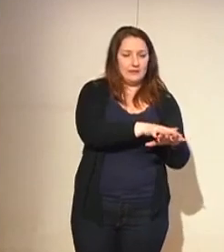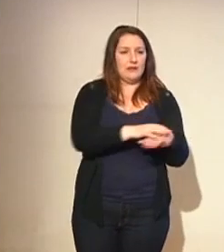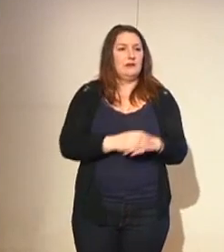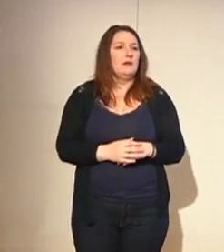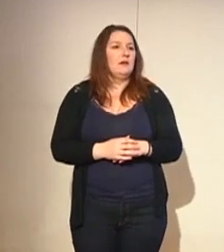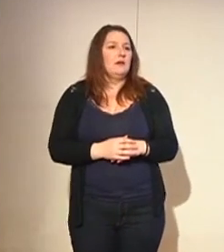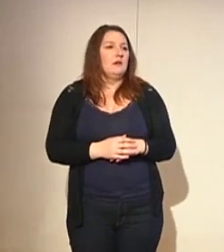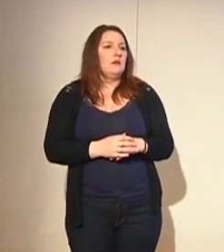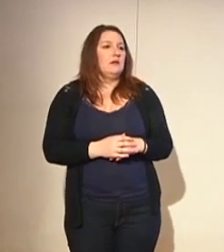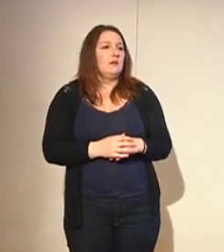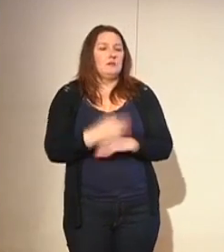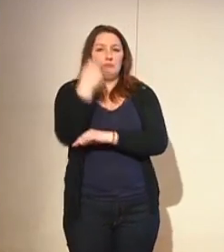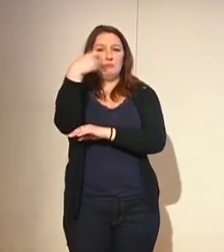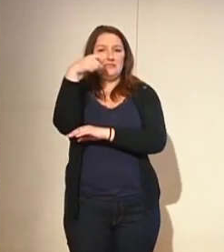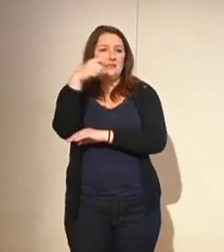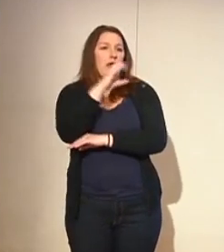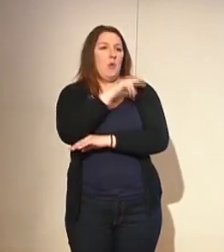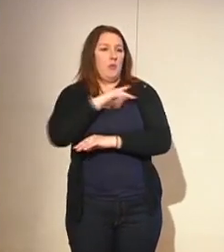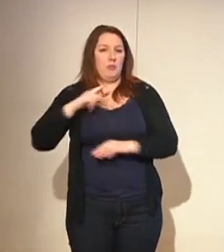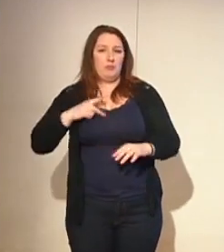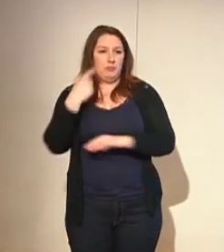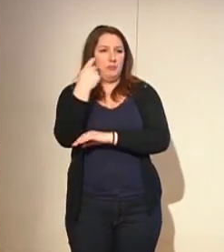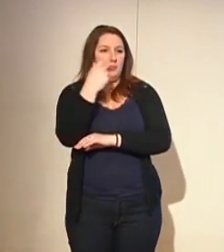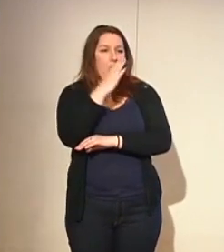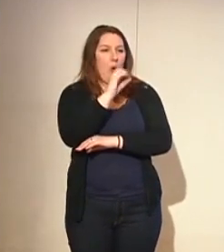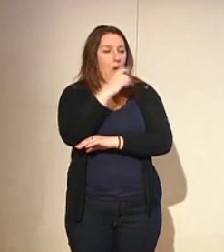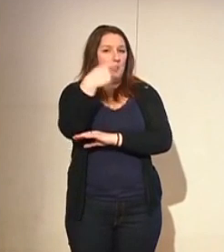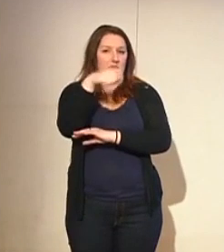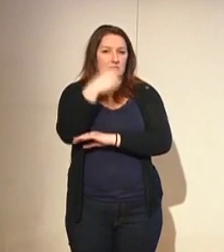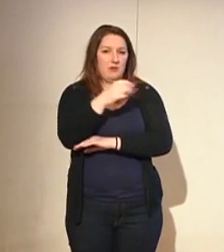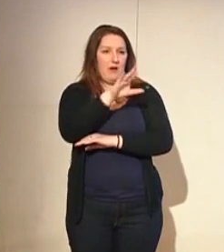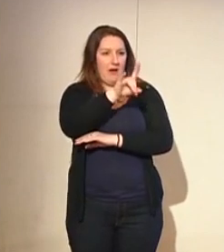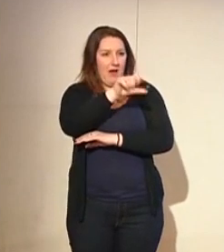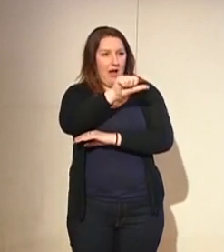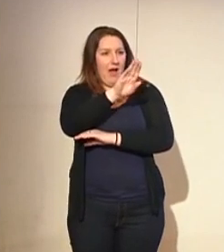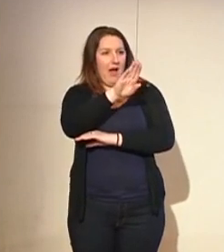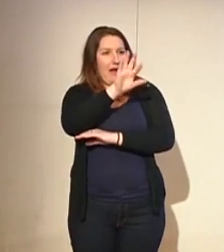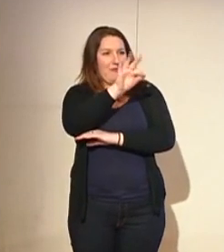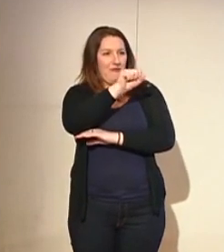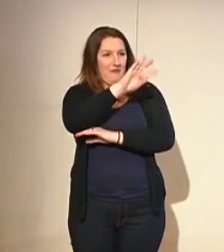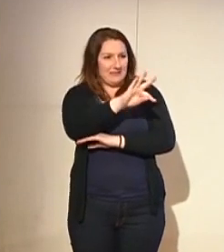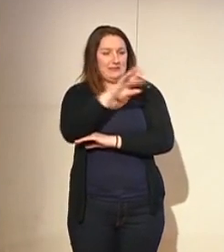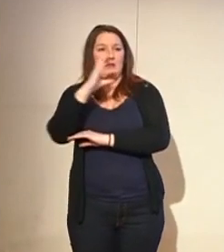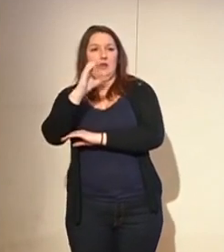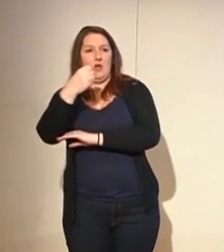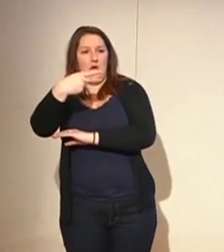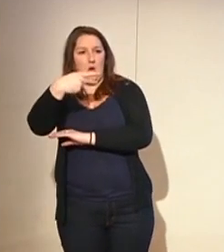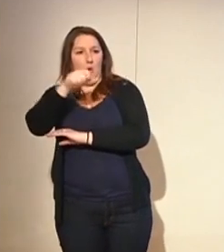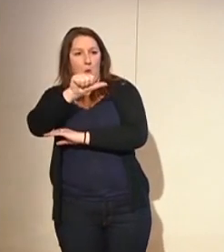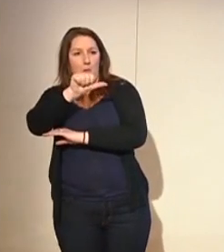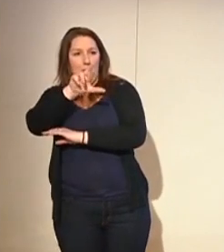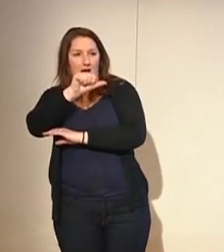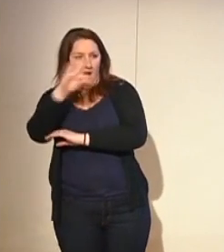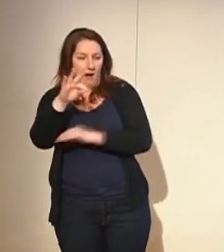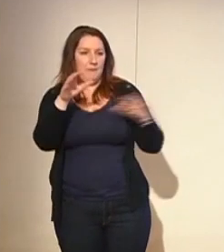est présidé coprésidé par Klaus abfast et Laurence compara le groupe